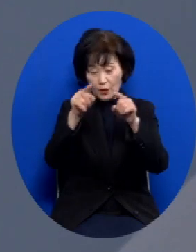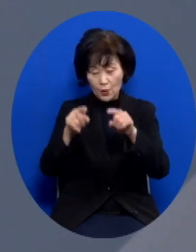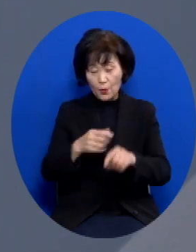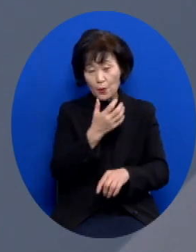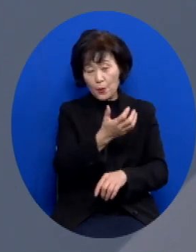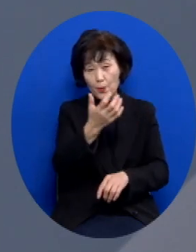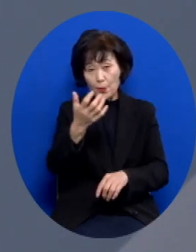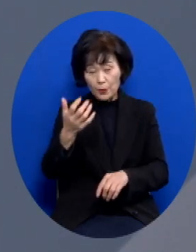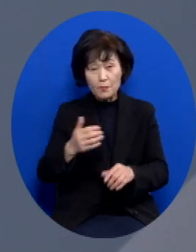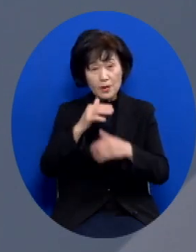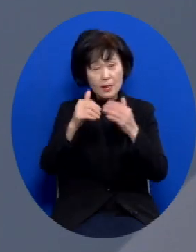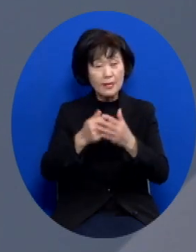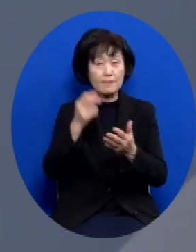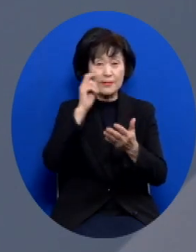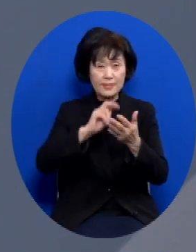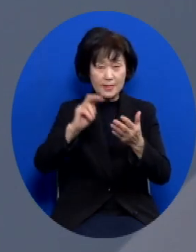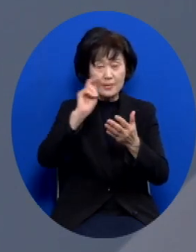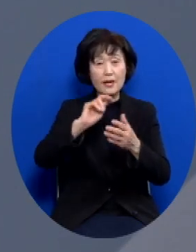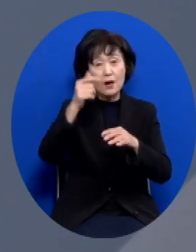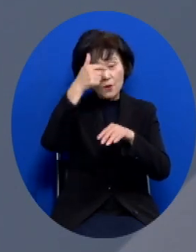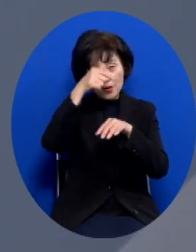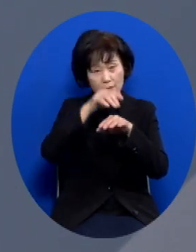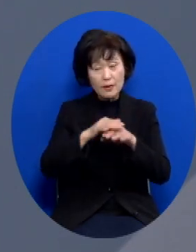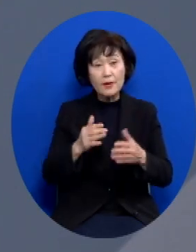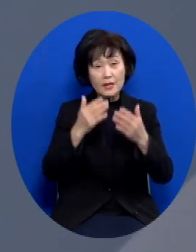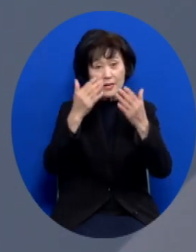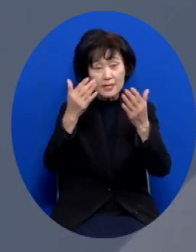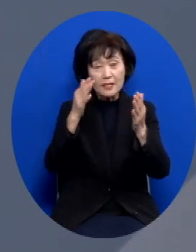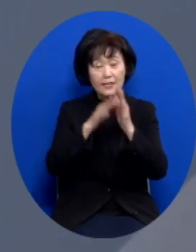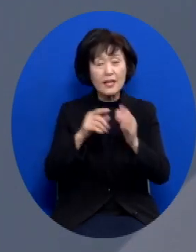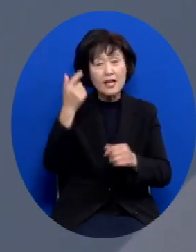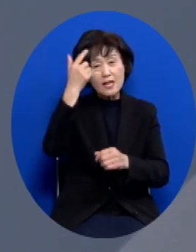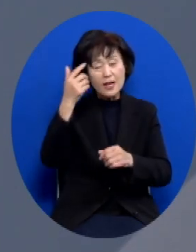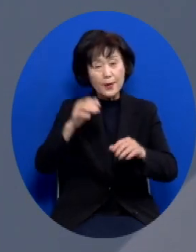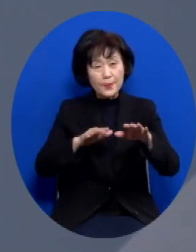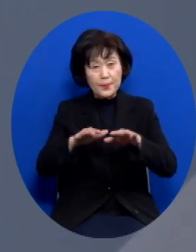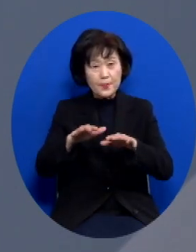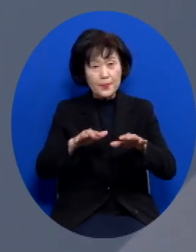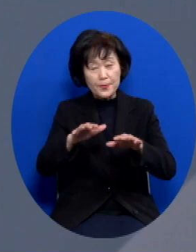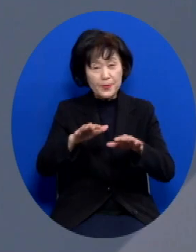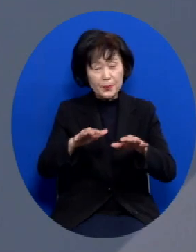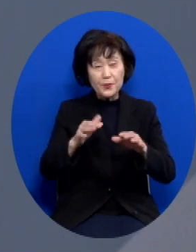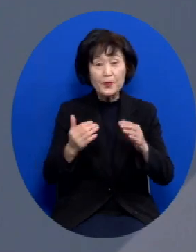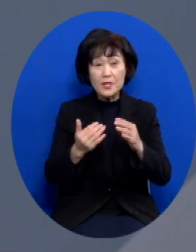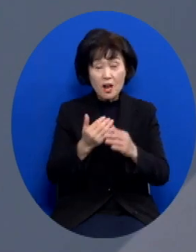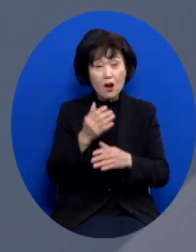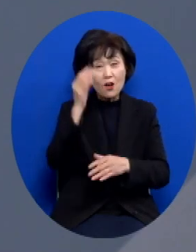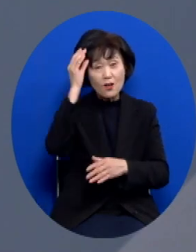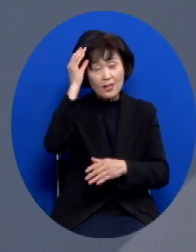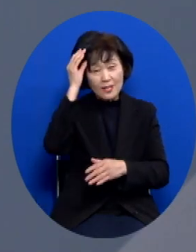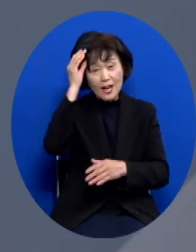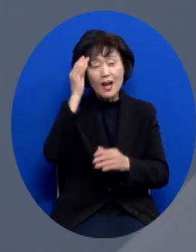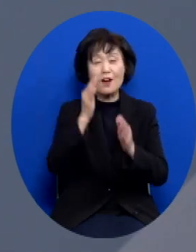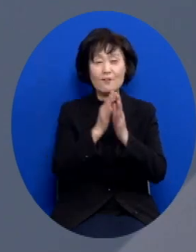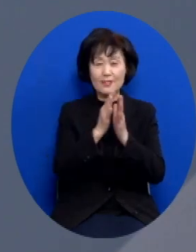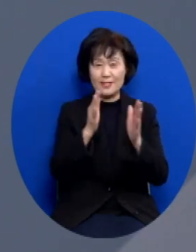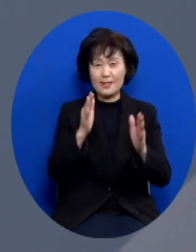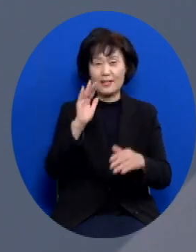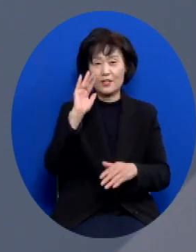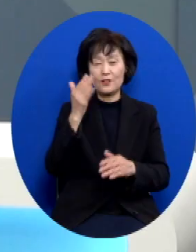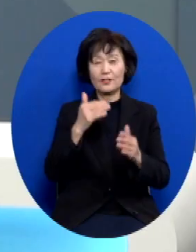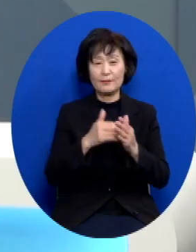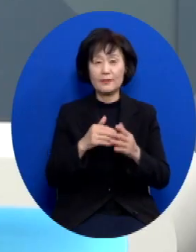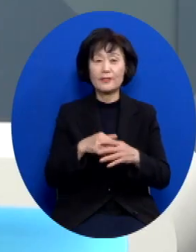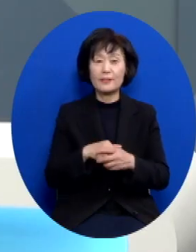찬양하고 예배할 때 그 땅에 어떤 영적인 진동들이 일어날 것들을 기대하는 마음으로 저희가 투어를 기획하게 되었습니다.